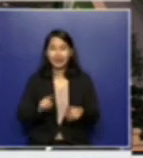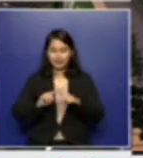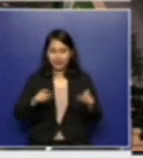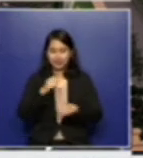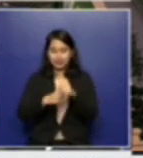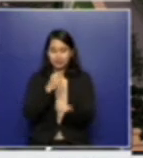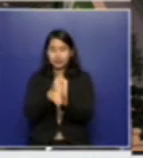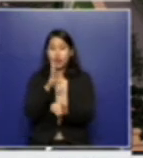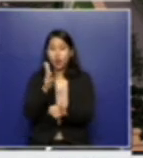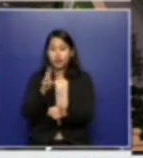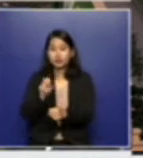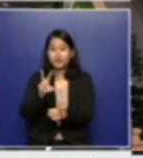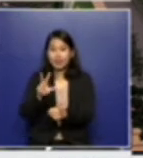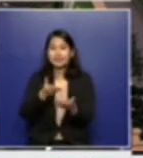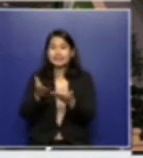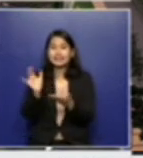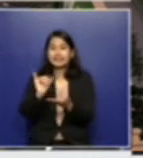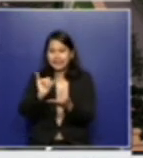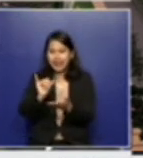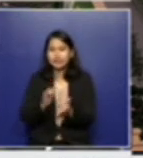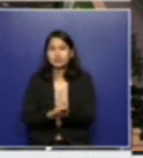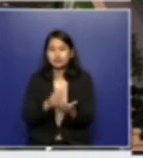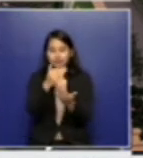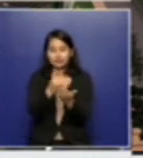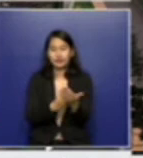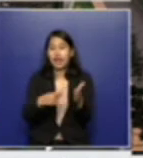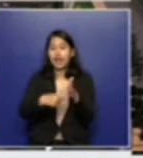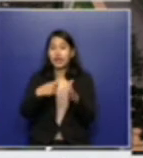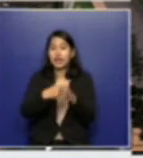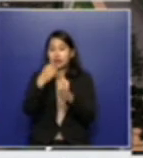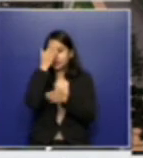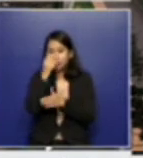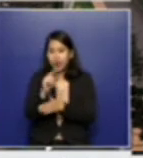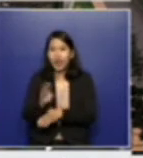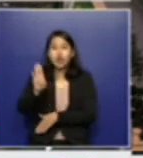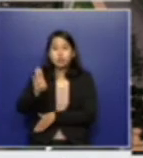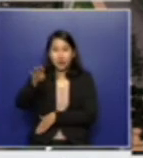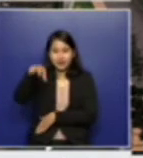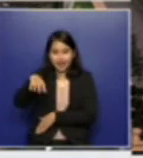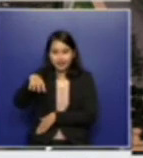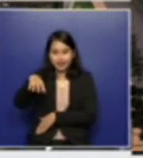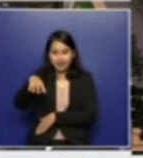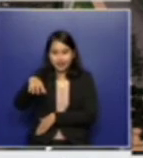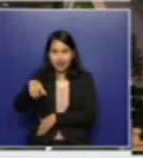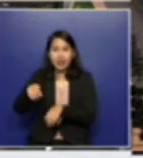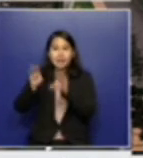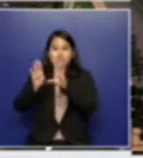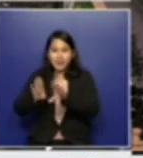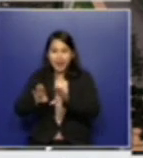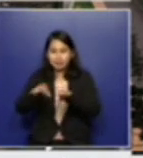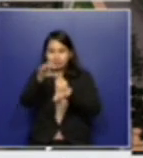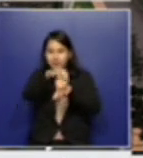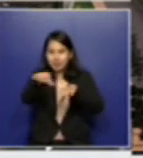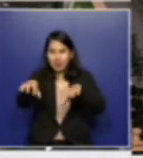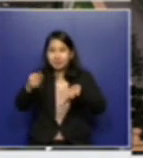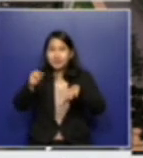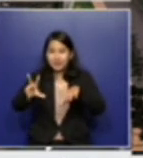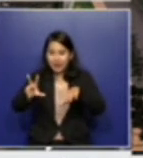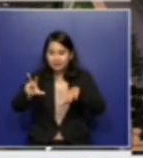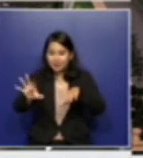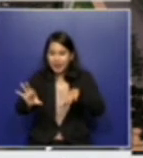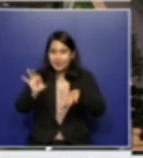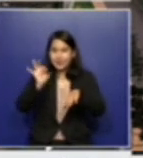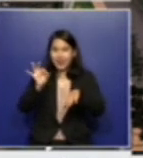นี่ยครับท่านยังไม่ได้ซื้อครับสาเหตุก็เพราะว่าบริษัทเนี่ยเข้าไปซื้อแบบ13บริษัทแต่ได้บริษัทหนึ่